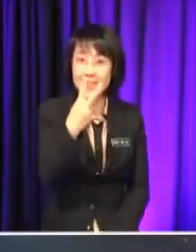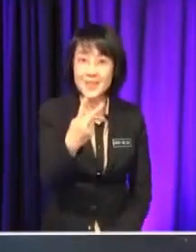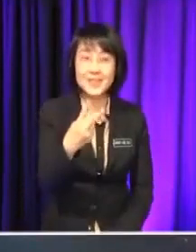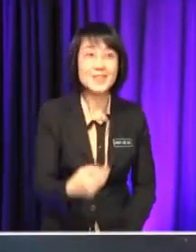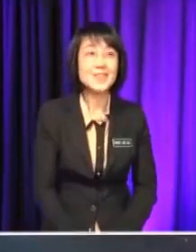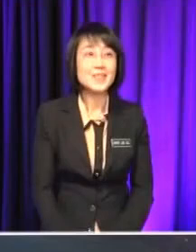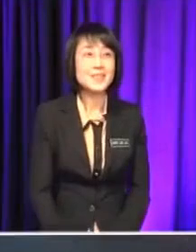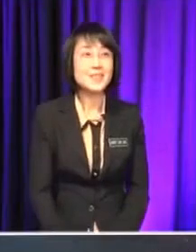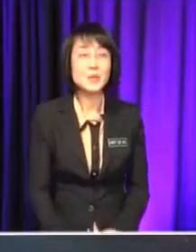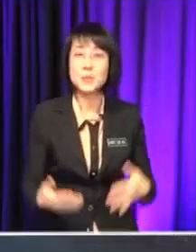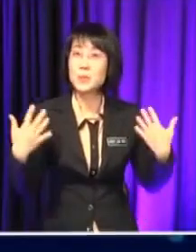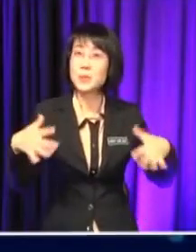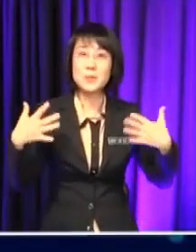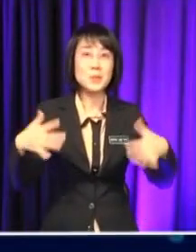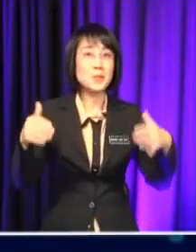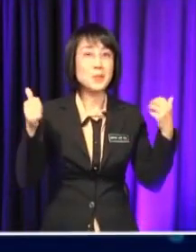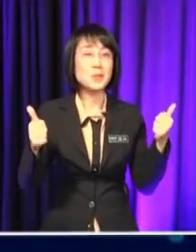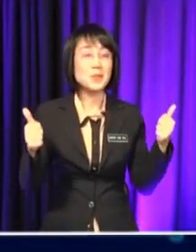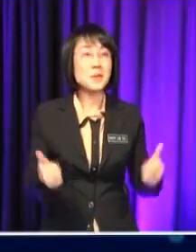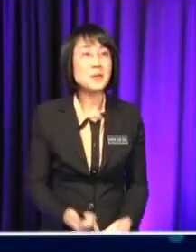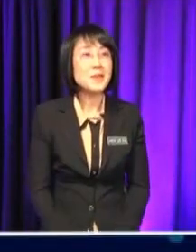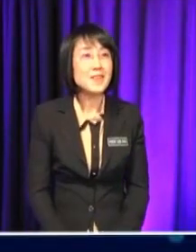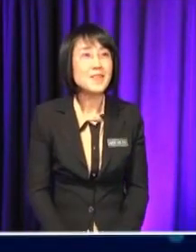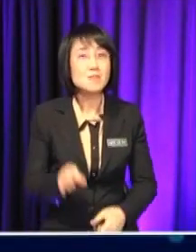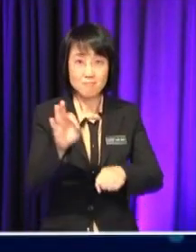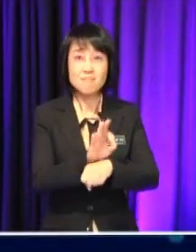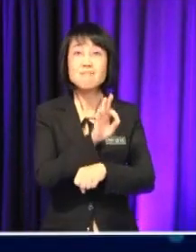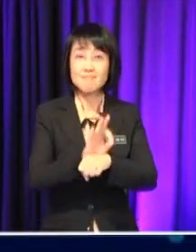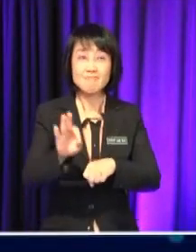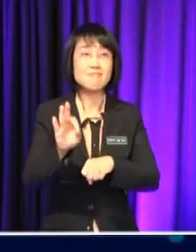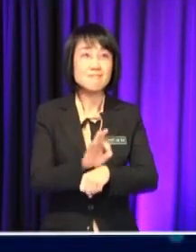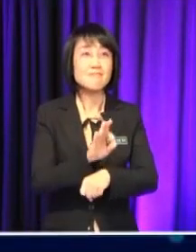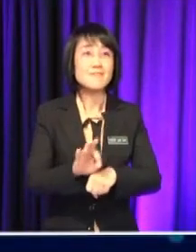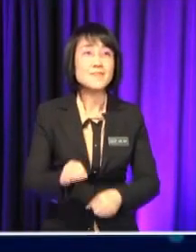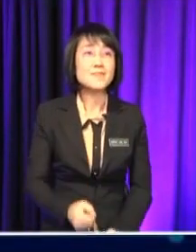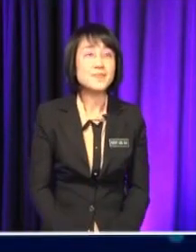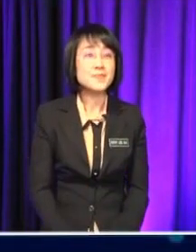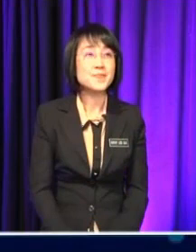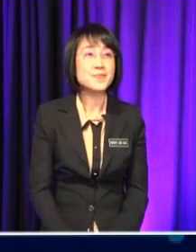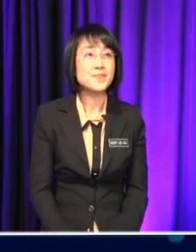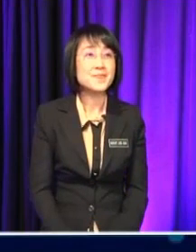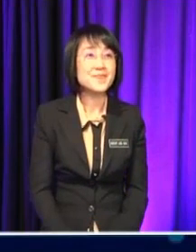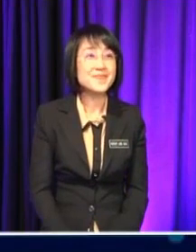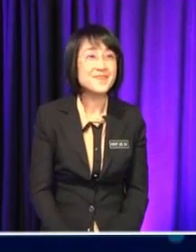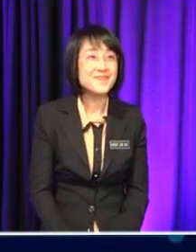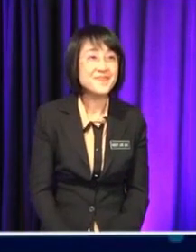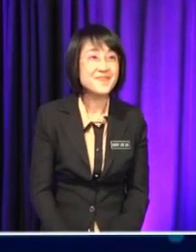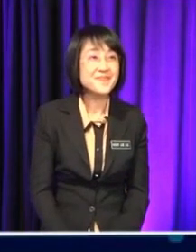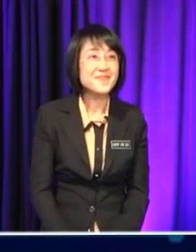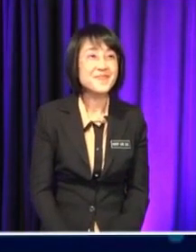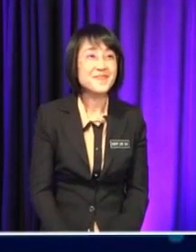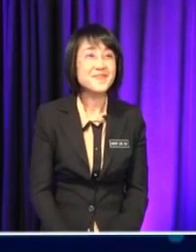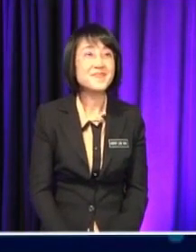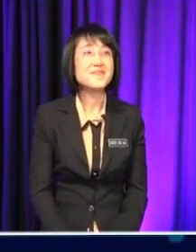sangat hebat ya Nah jadi berfungsi kalau ini adalah cambrid ke-4 Nah jadi kalau